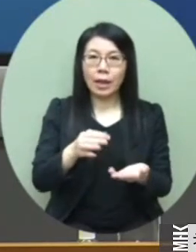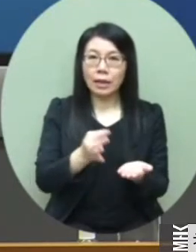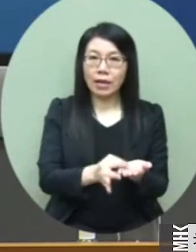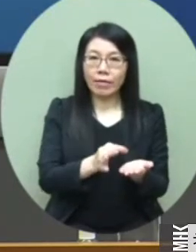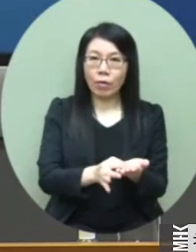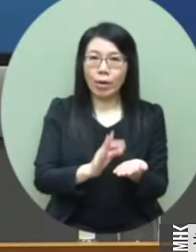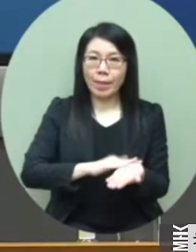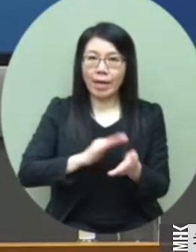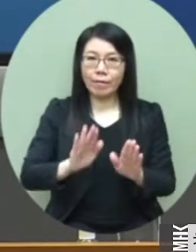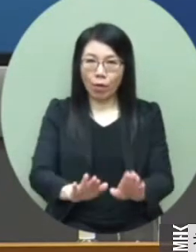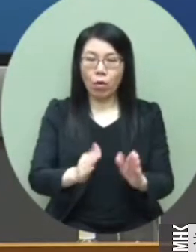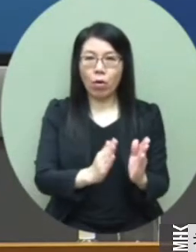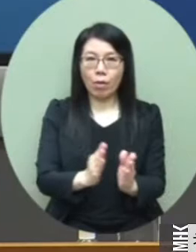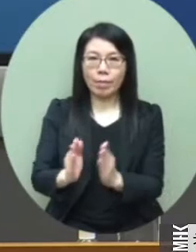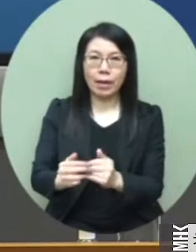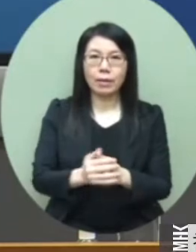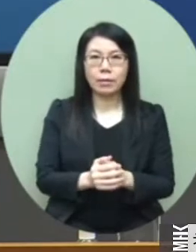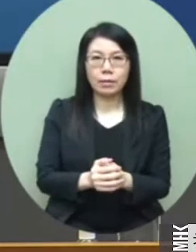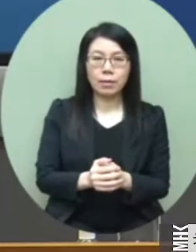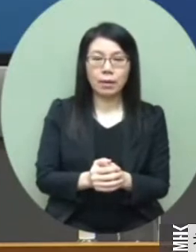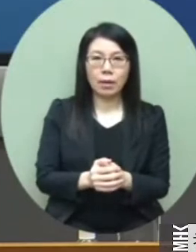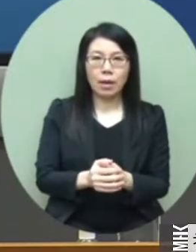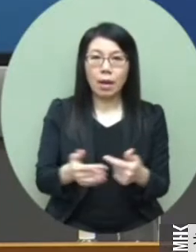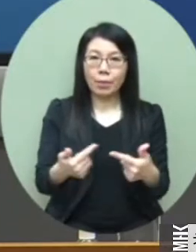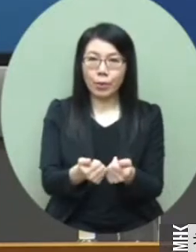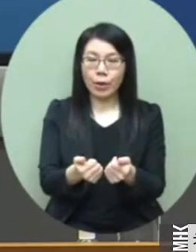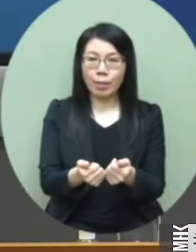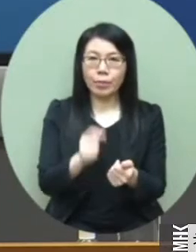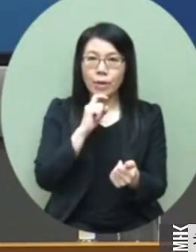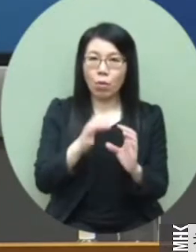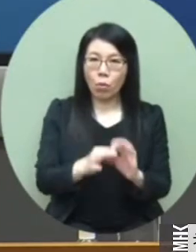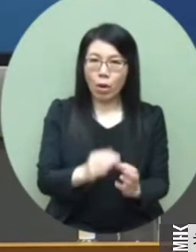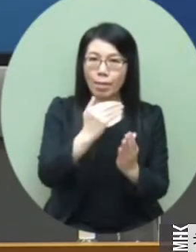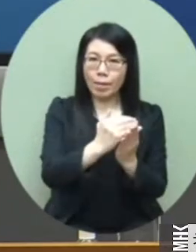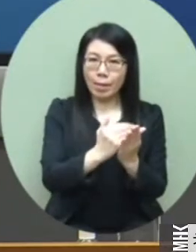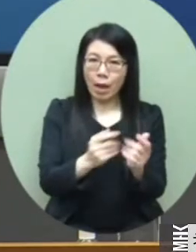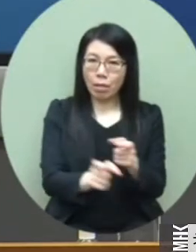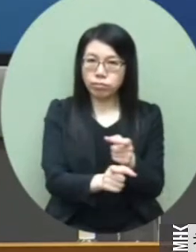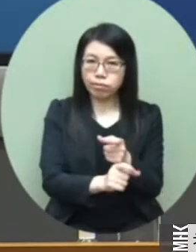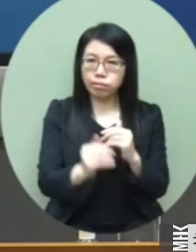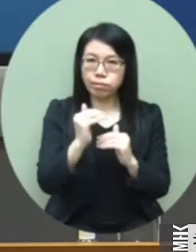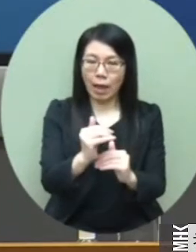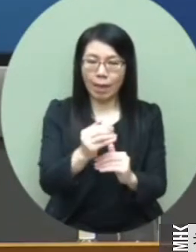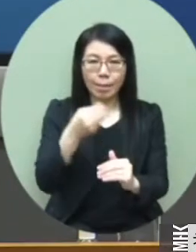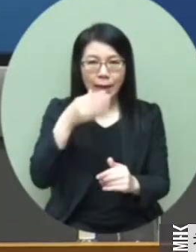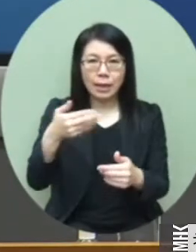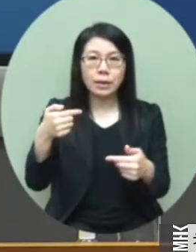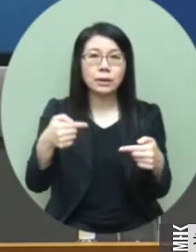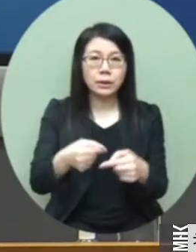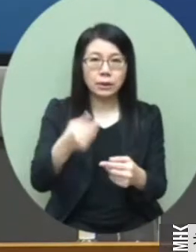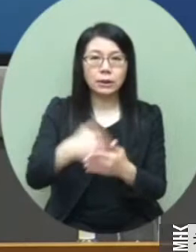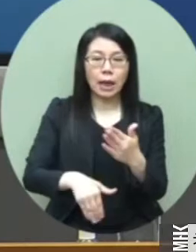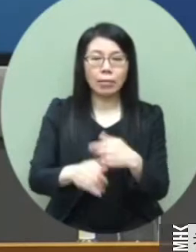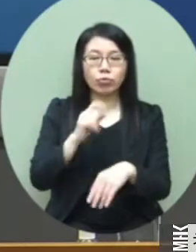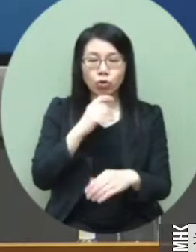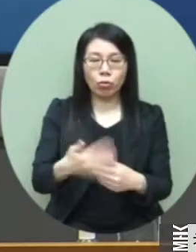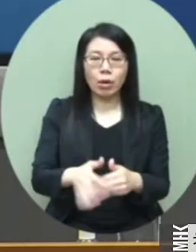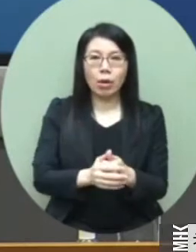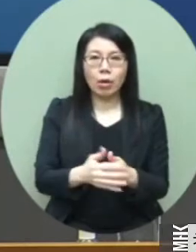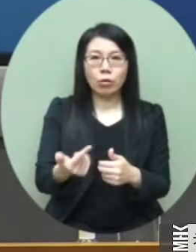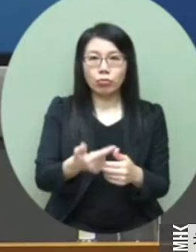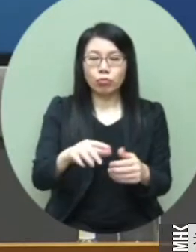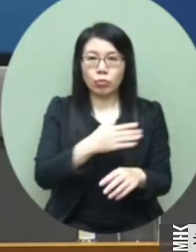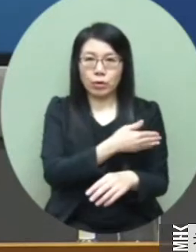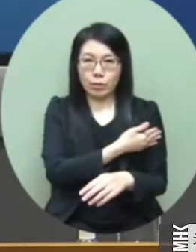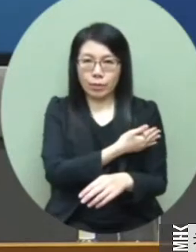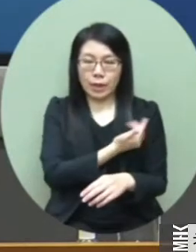嘅防疫抗疫安排咧，以配合上述對營業限制嘅放寬。咁所有嘅員工咧都係